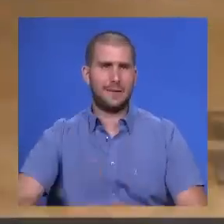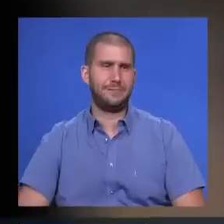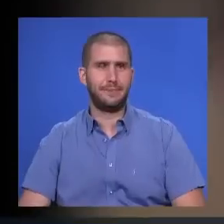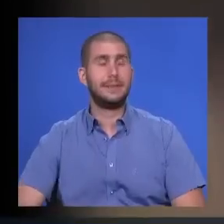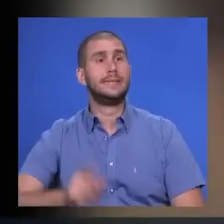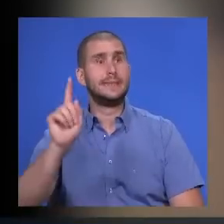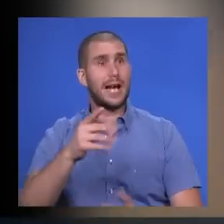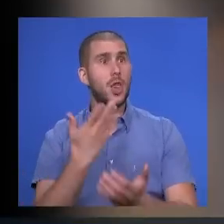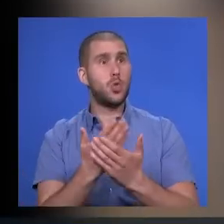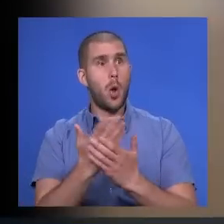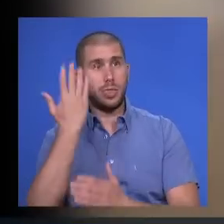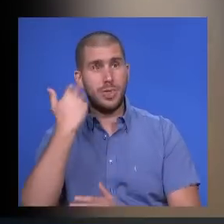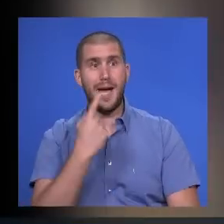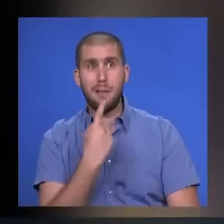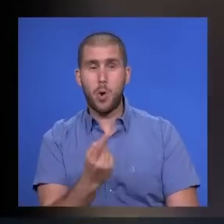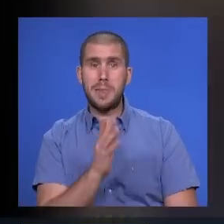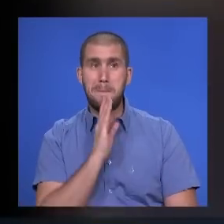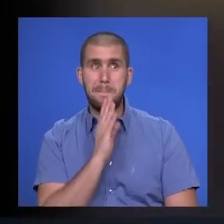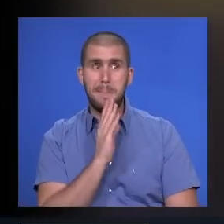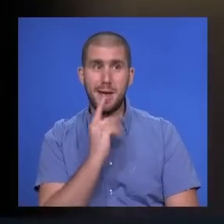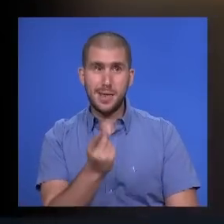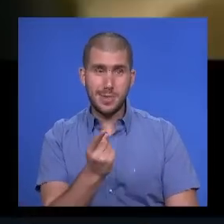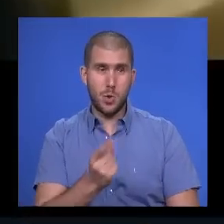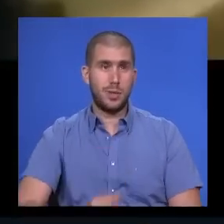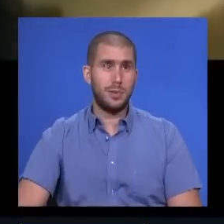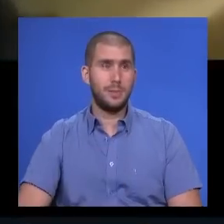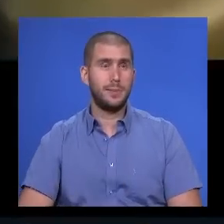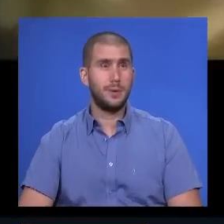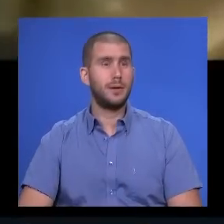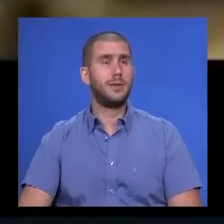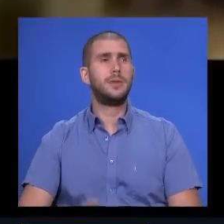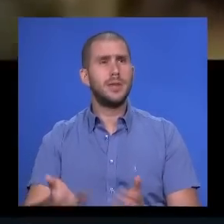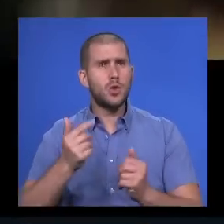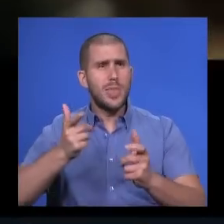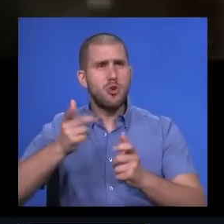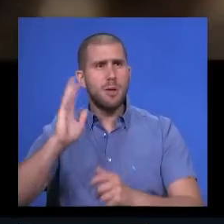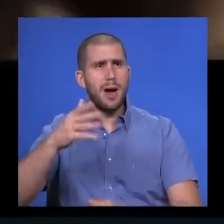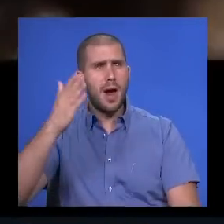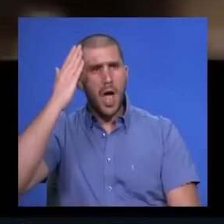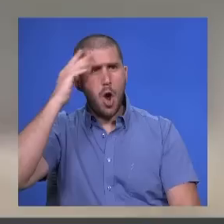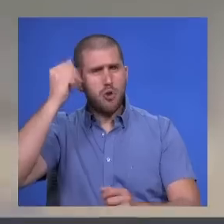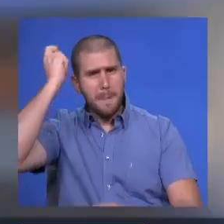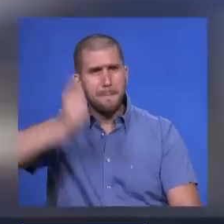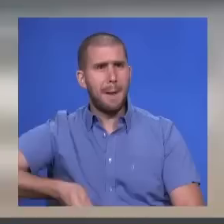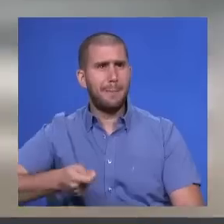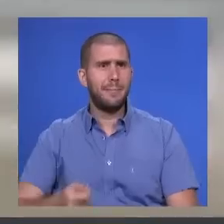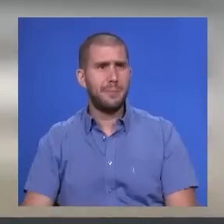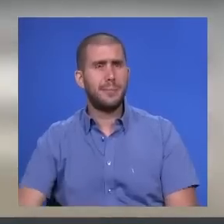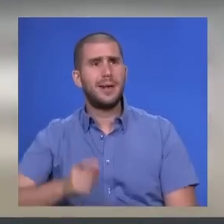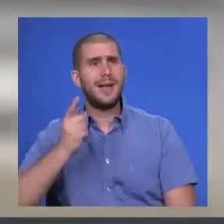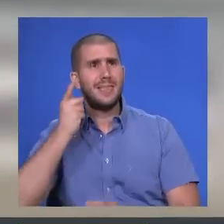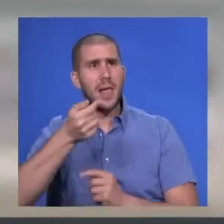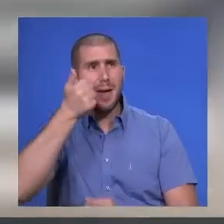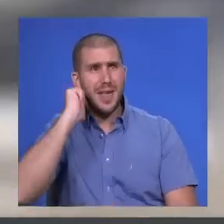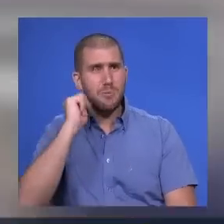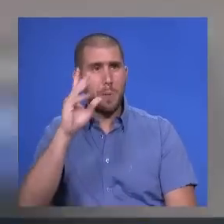זרקה תועד בעבר באמירות שנויות ומחלוקת בלשון המתה. תוציאו את הנשקים ועל הראש לתת להם! הטילים אתמול